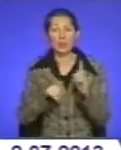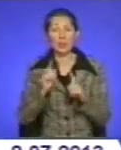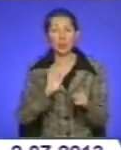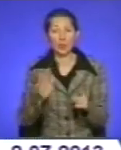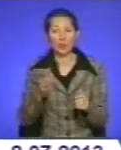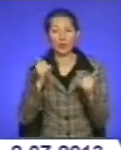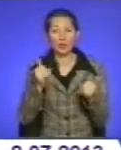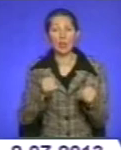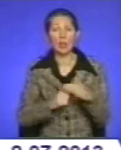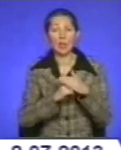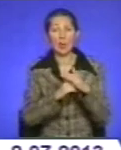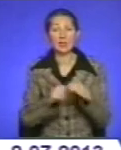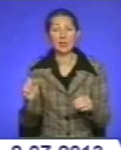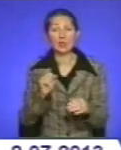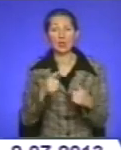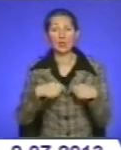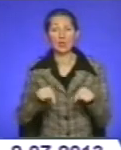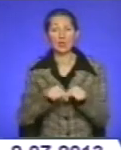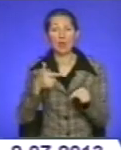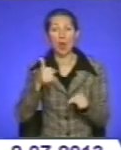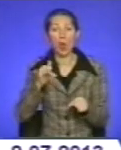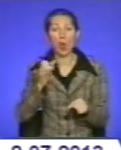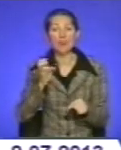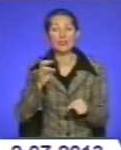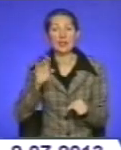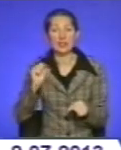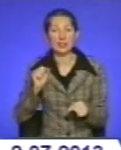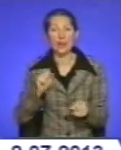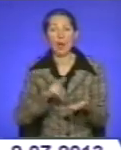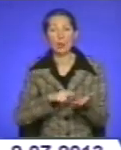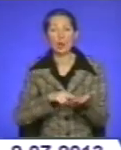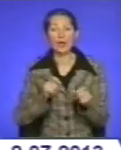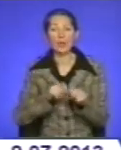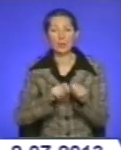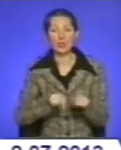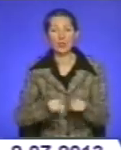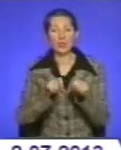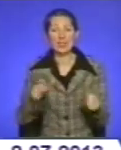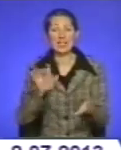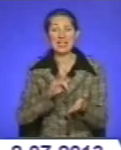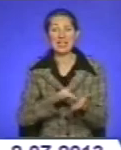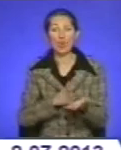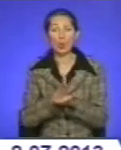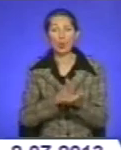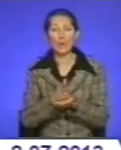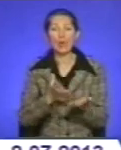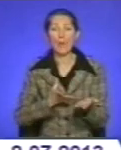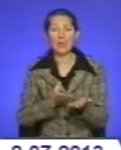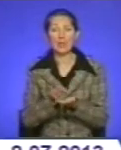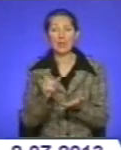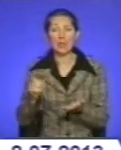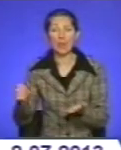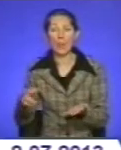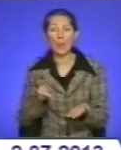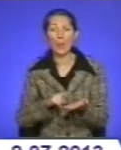базі Теребовлянського відділення Гусятинської об'єднаної податкової інспекції відкрили центр обслуговування платників податків. Участь у заході